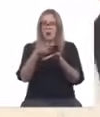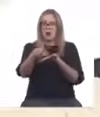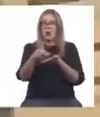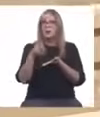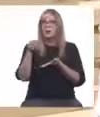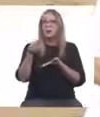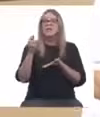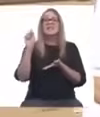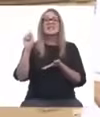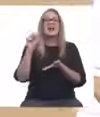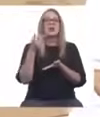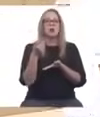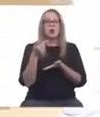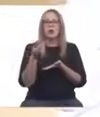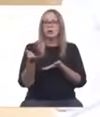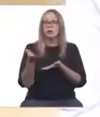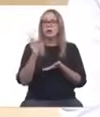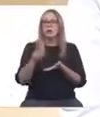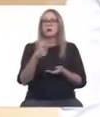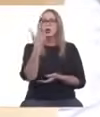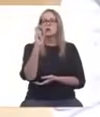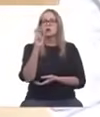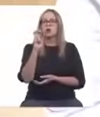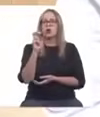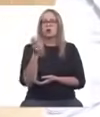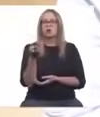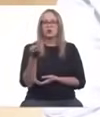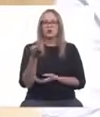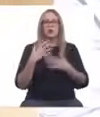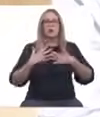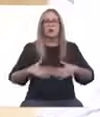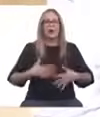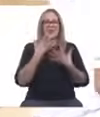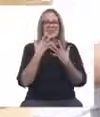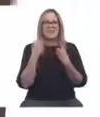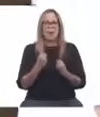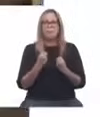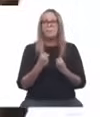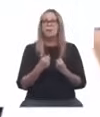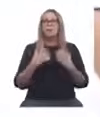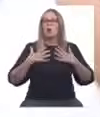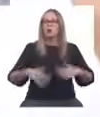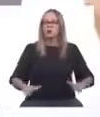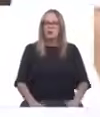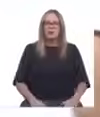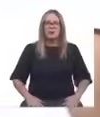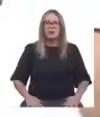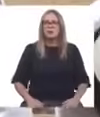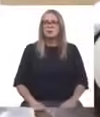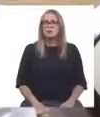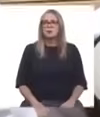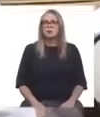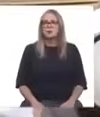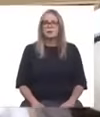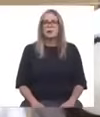גולני. יש להם 30 טרמי של חולצה ומכנס. 15 מדיום, 19 לאוג'.